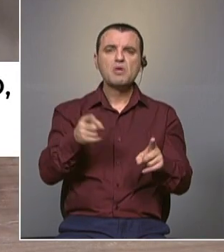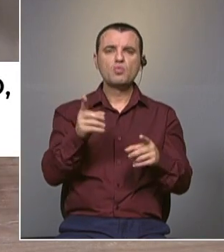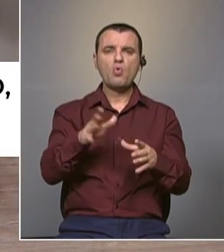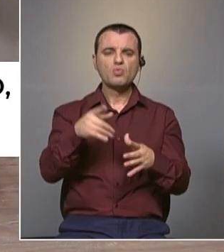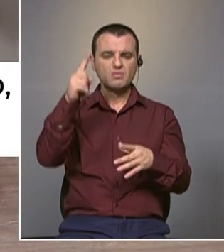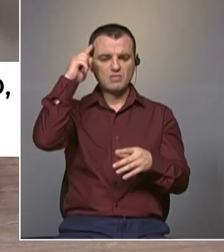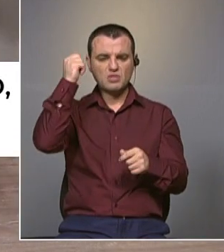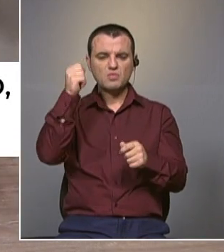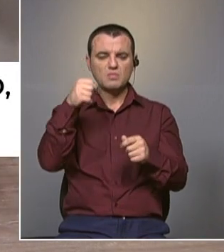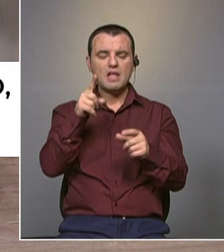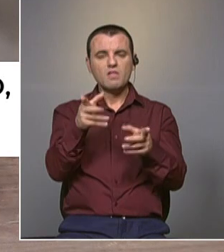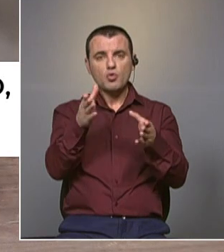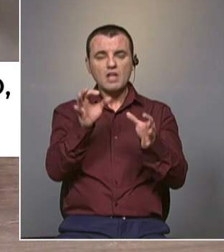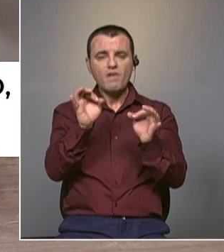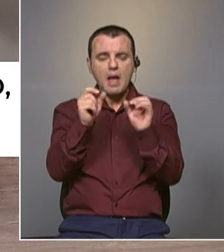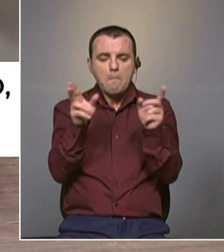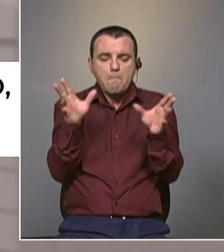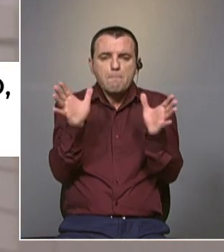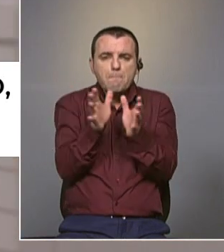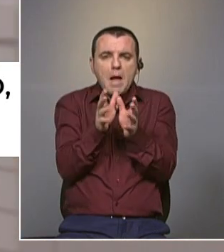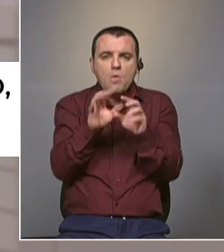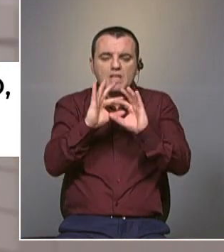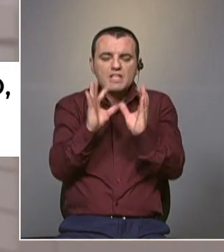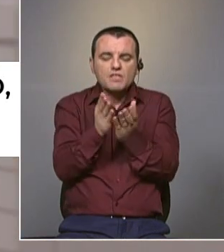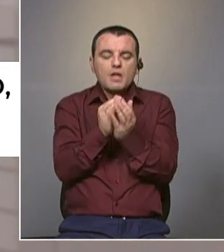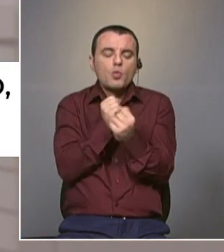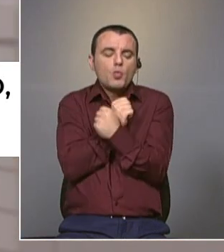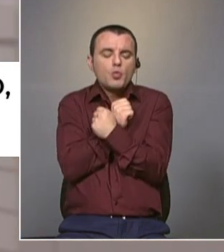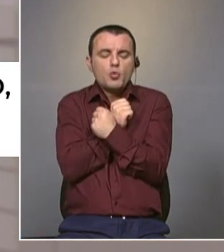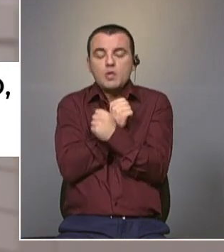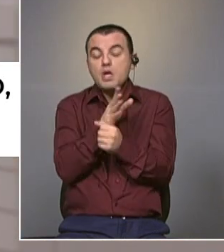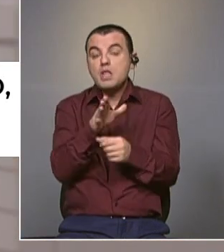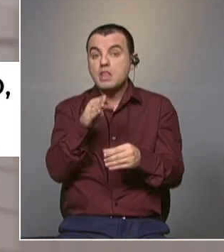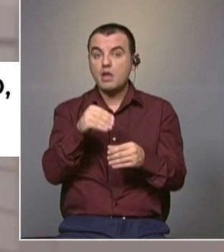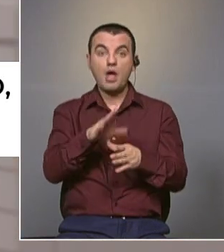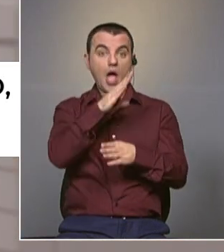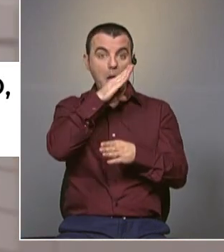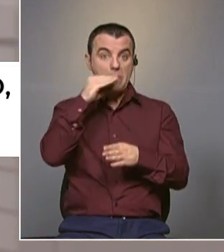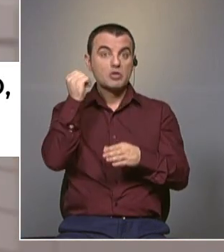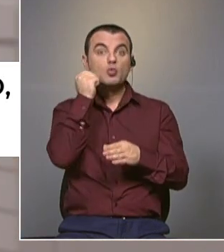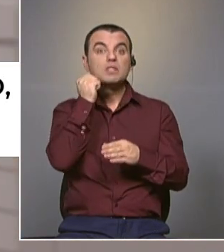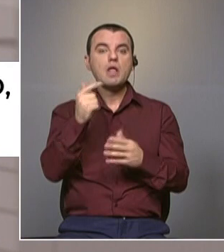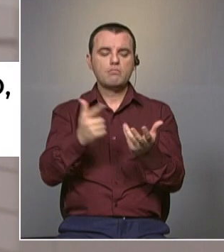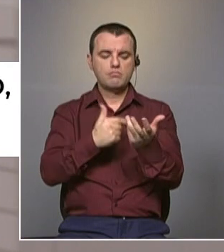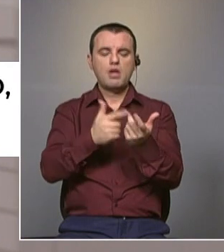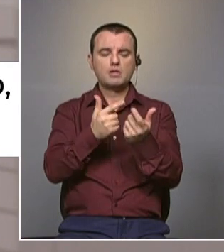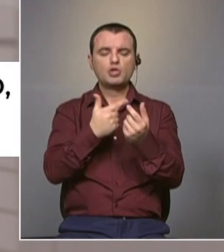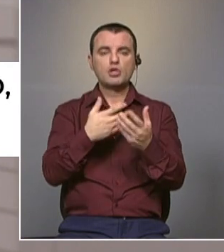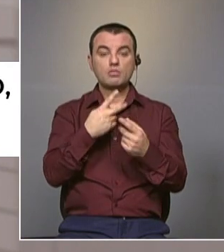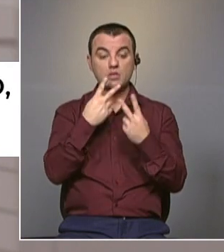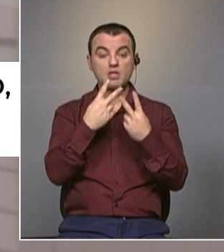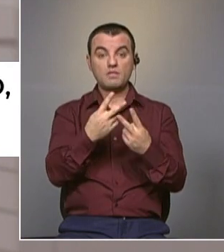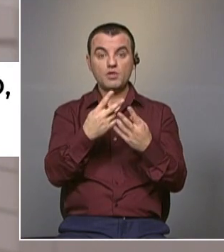Това е малкия, уютния свят на българското село най-често. И покрай